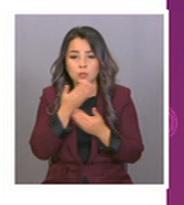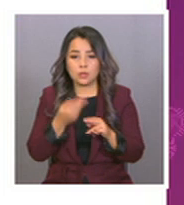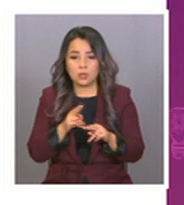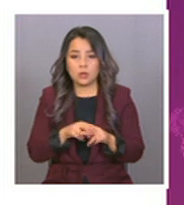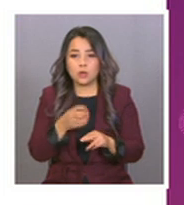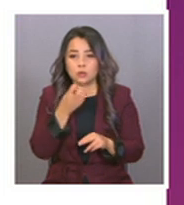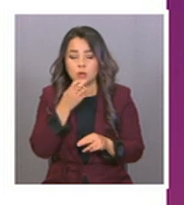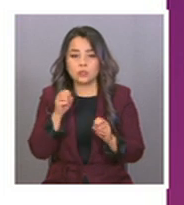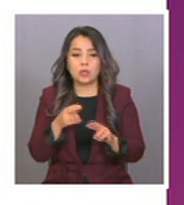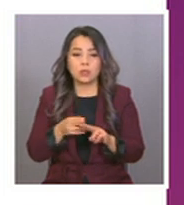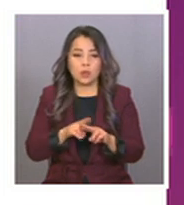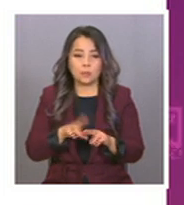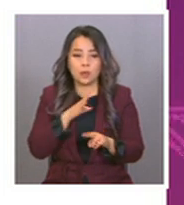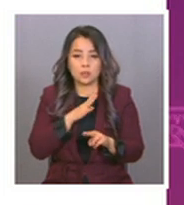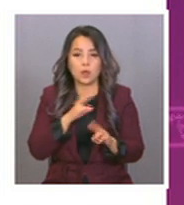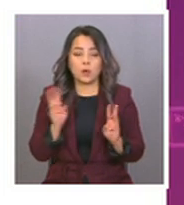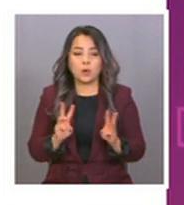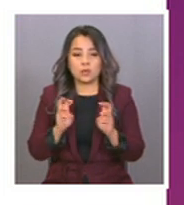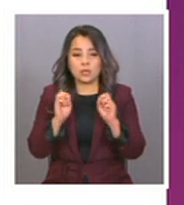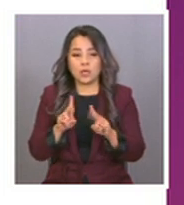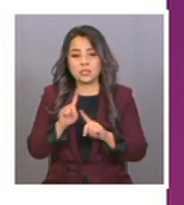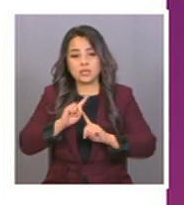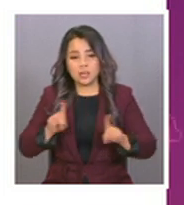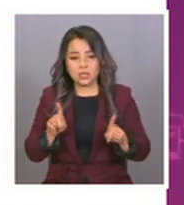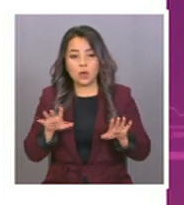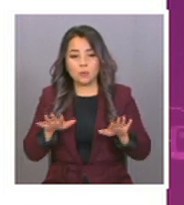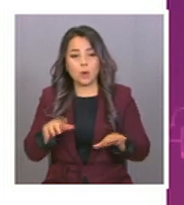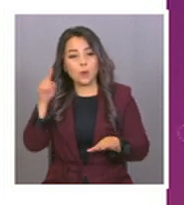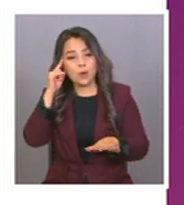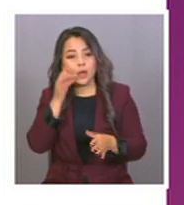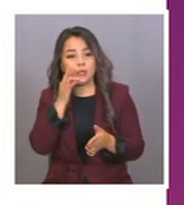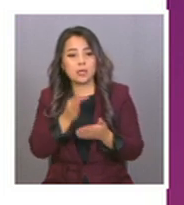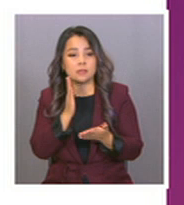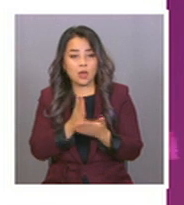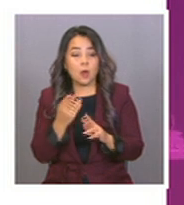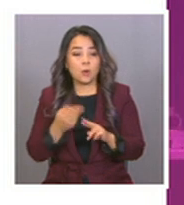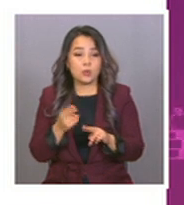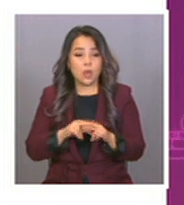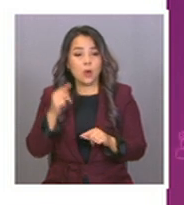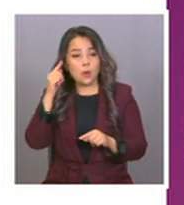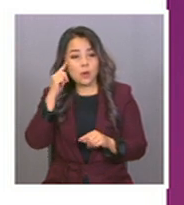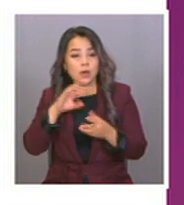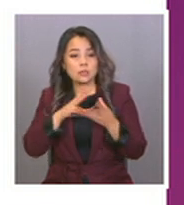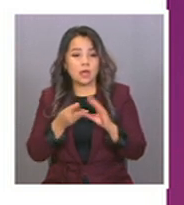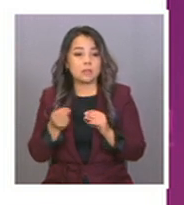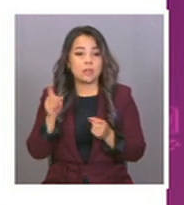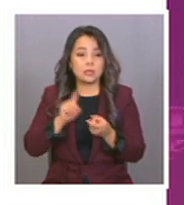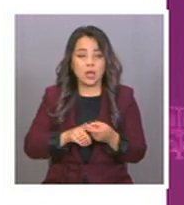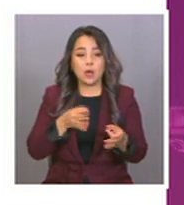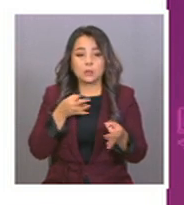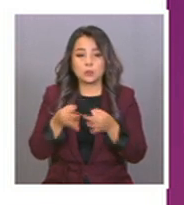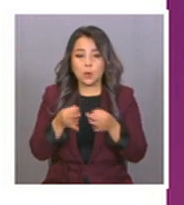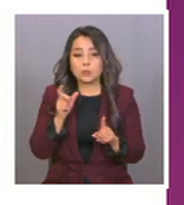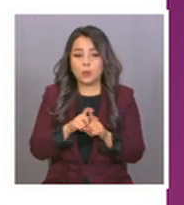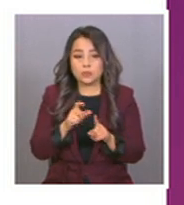бар отты деген сөздерге ерекше ой беріп тұр. Осы ойлар арқылы сөздің